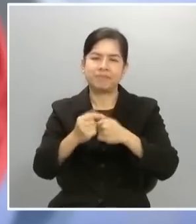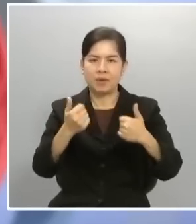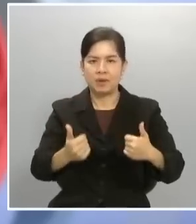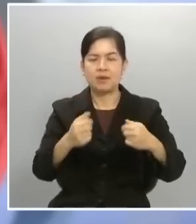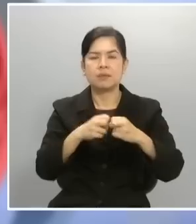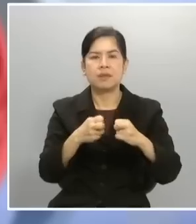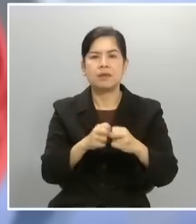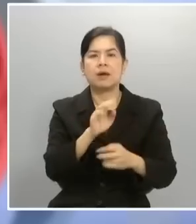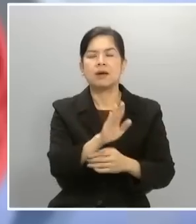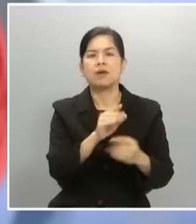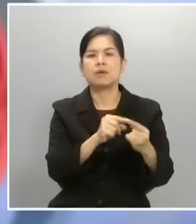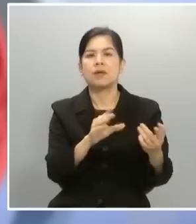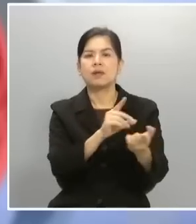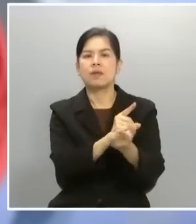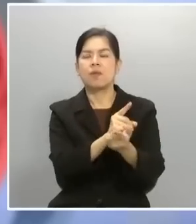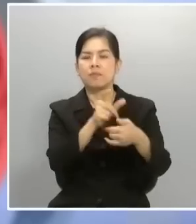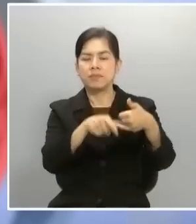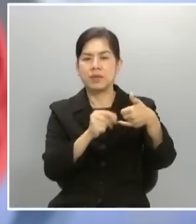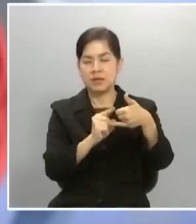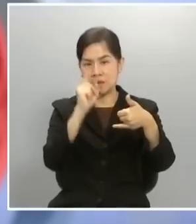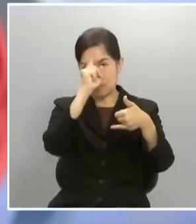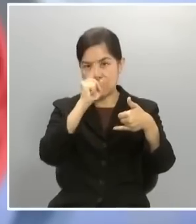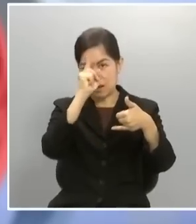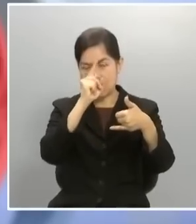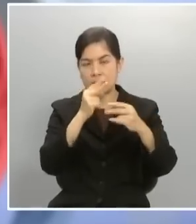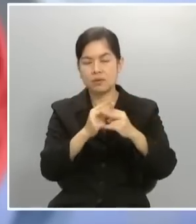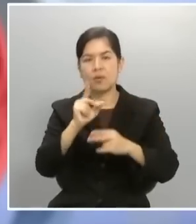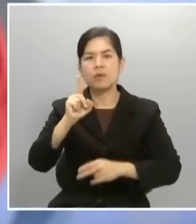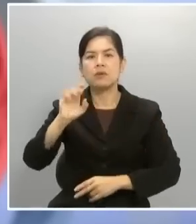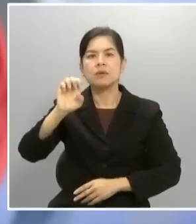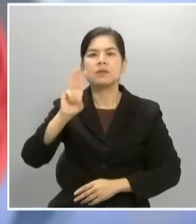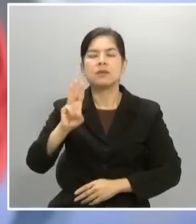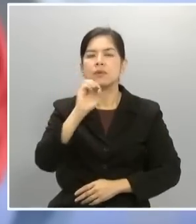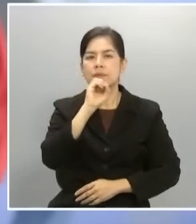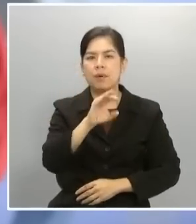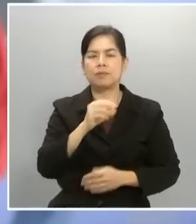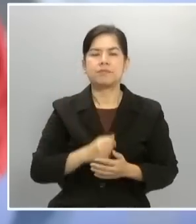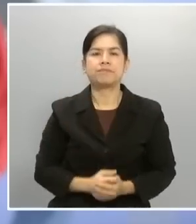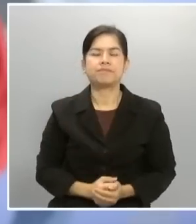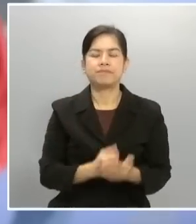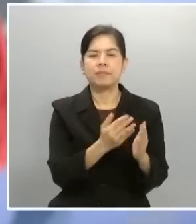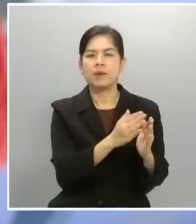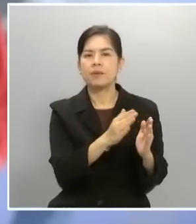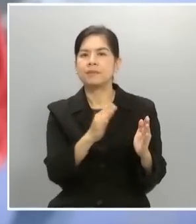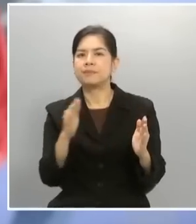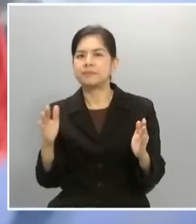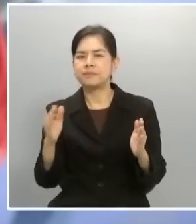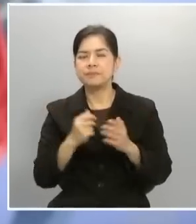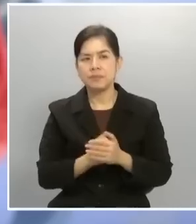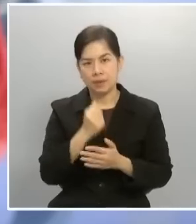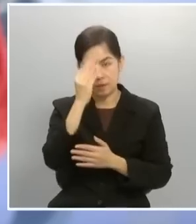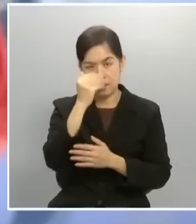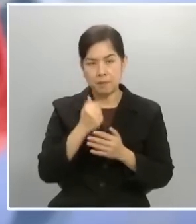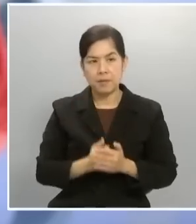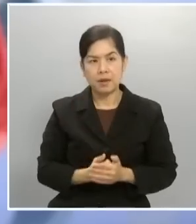สังคมในช่วงจังหวะที่คุณดิวเนี่ยนะฮะได้มีการเปิดเผยเรื่องนี้ขึ้นมาหลังจากนั้นครับคุณผู้ชมครับมันมีสิ่งที่เกิด